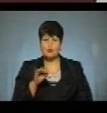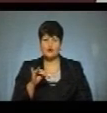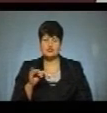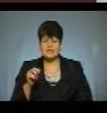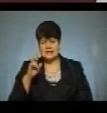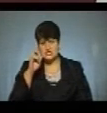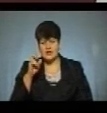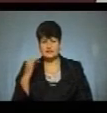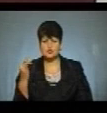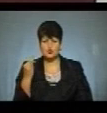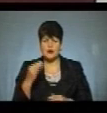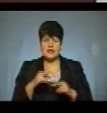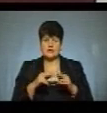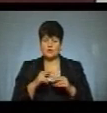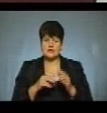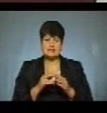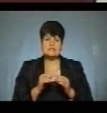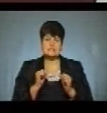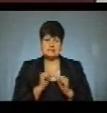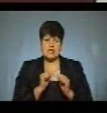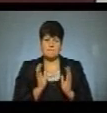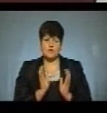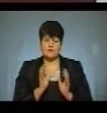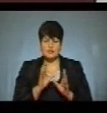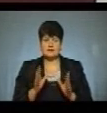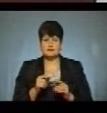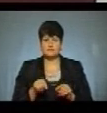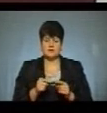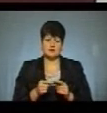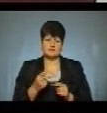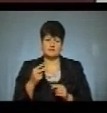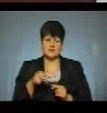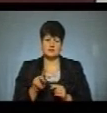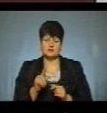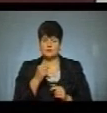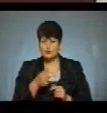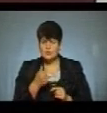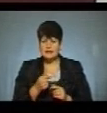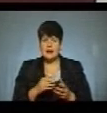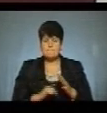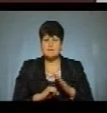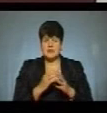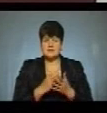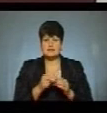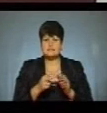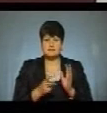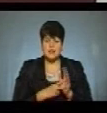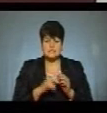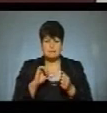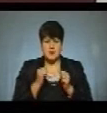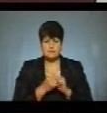Кременецько-Почаївський державний історико-архітектурний заповідник заснували 29 травня 2001 року. На балансі заповідника 17